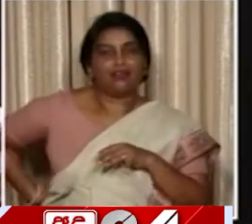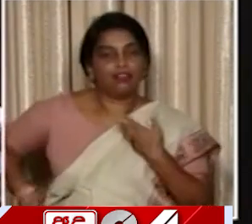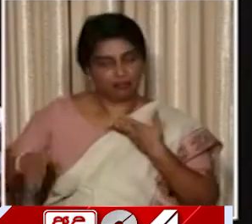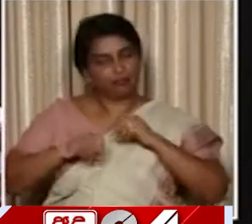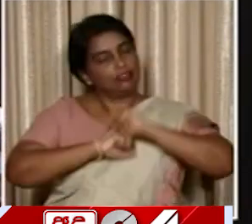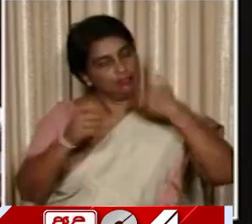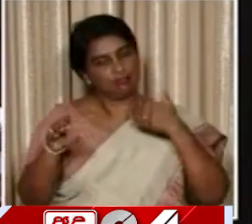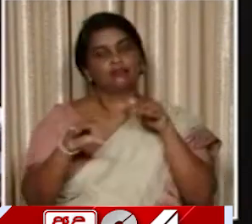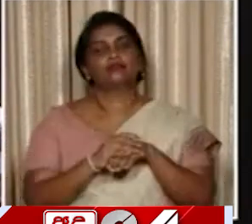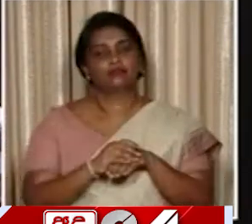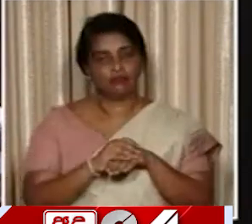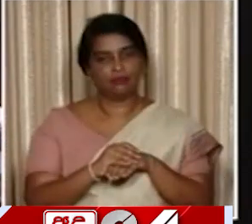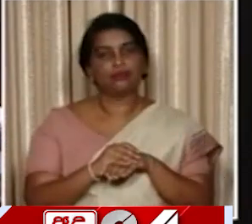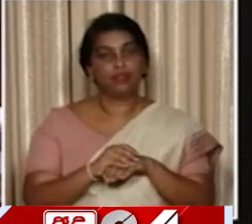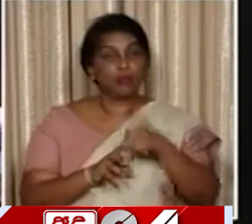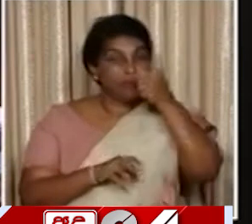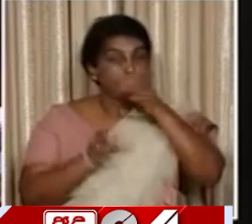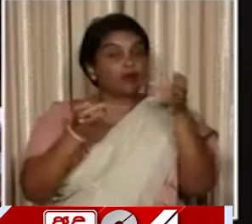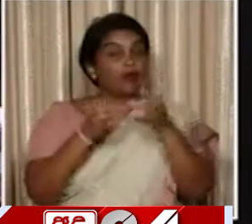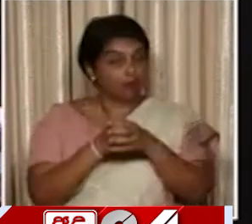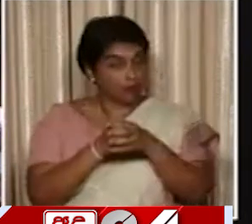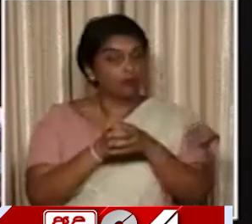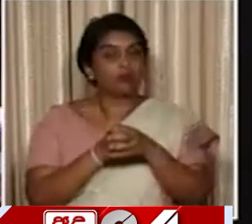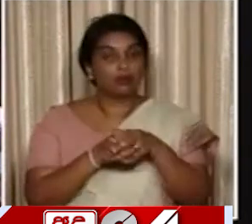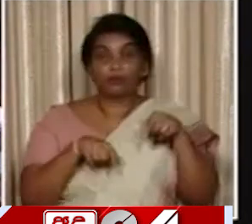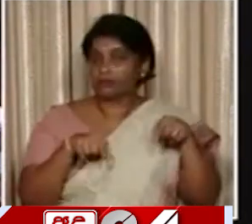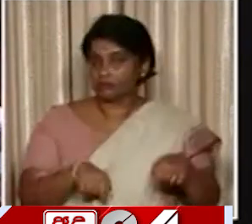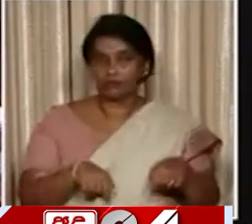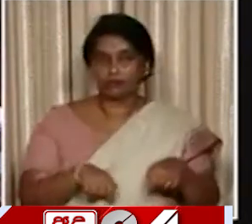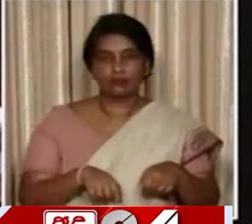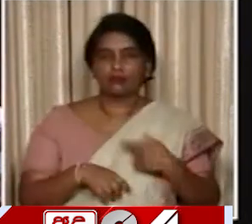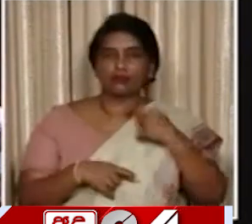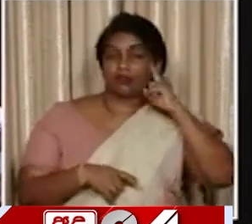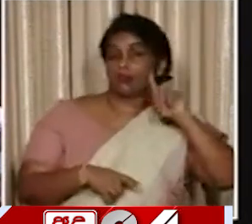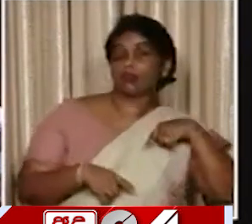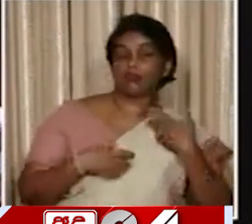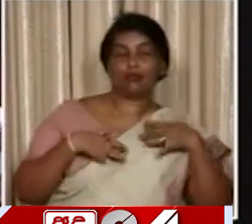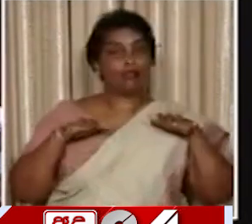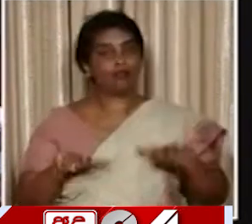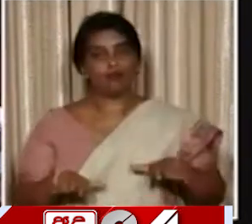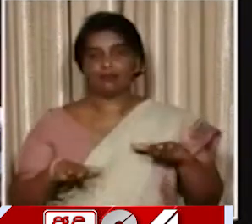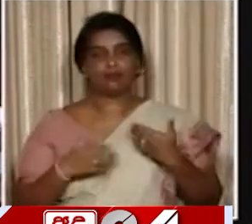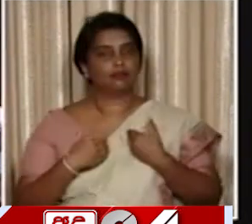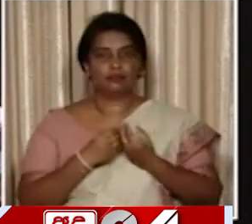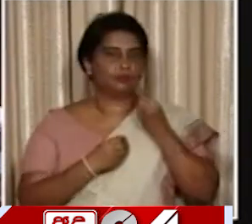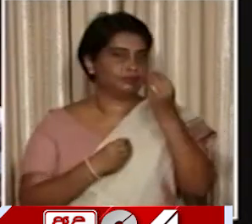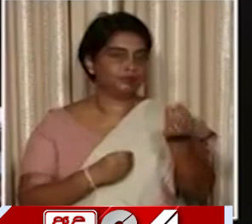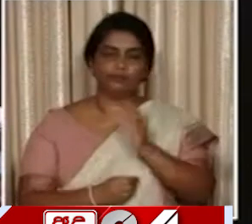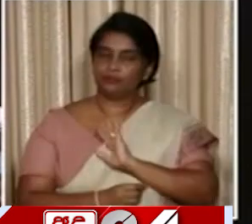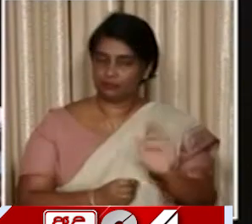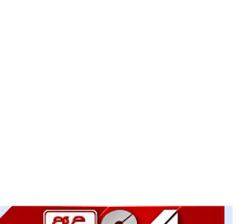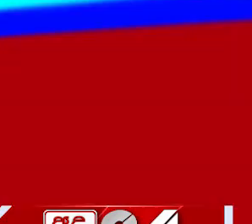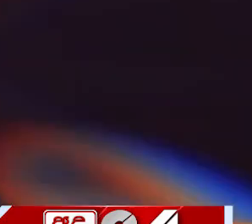le, me horak khanda emel ta meten risise wajaben neta abe itu prestawa la badin